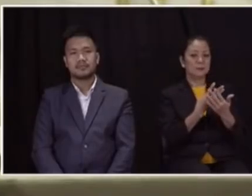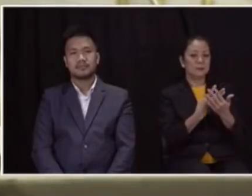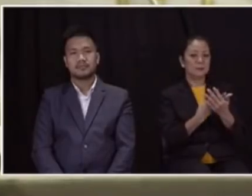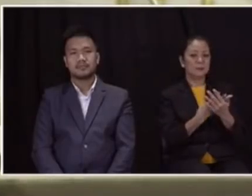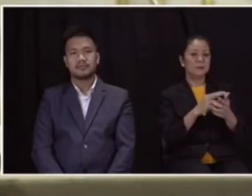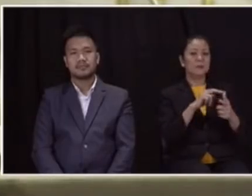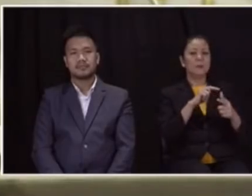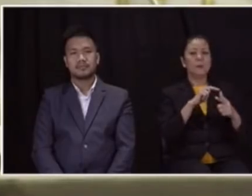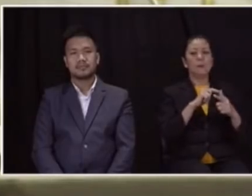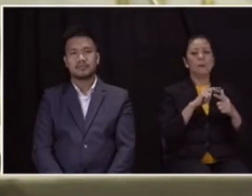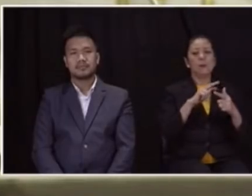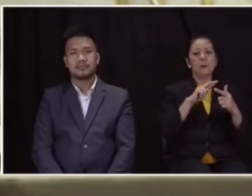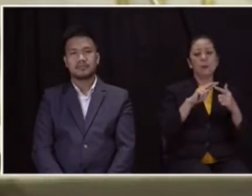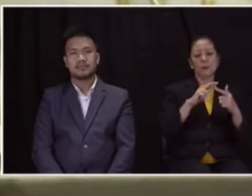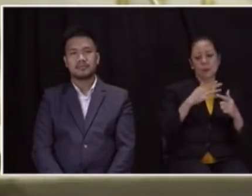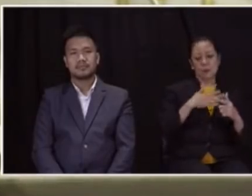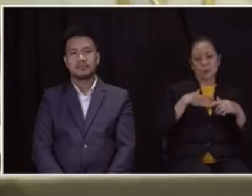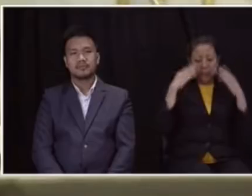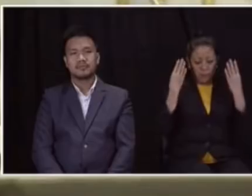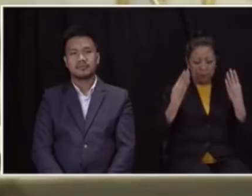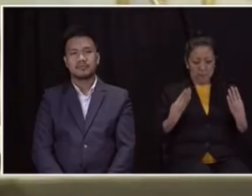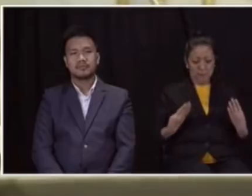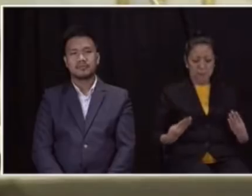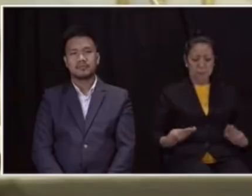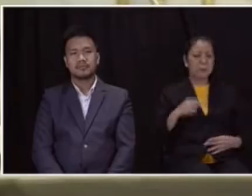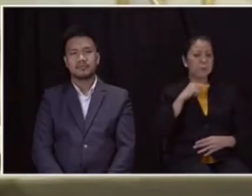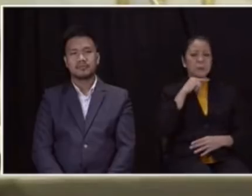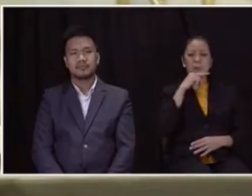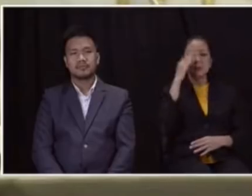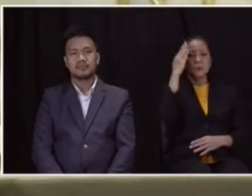nor was my frame unknown to you.